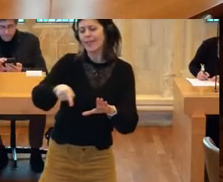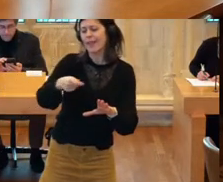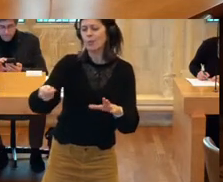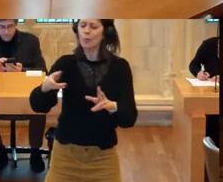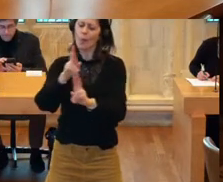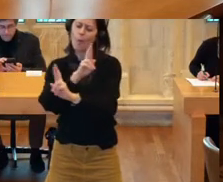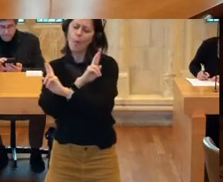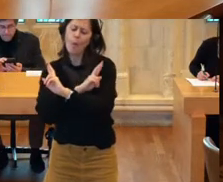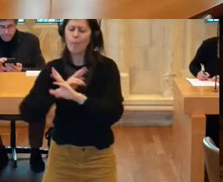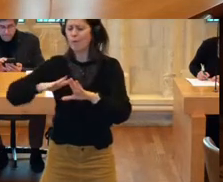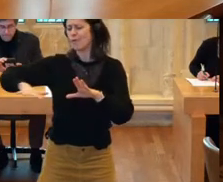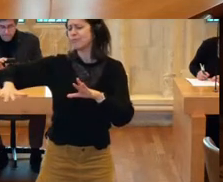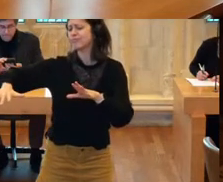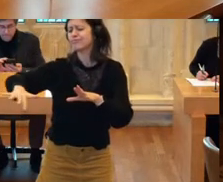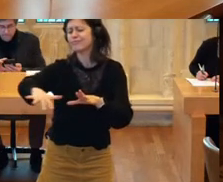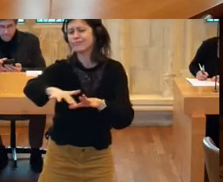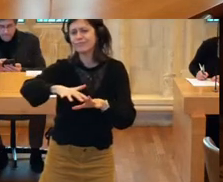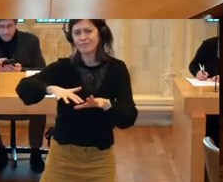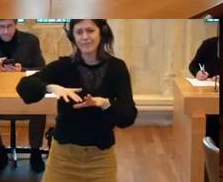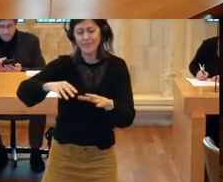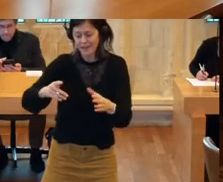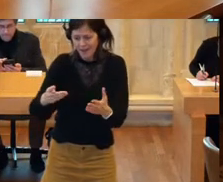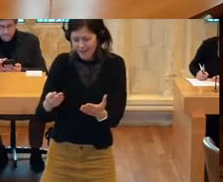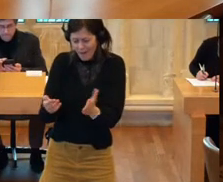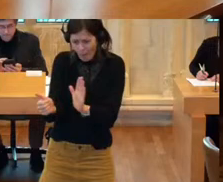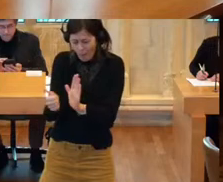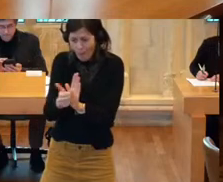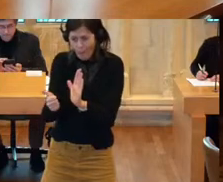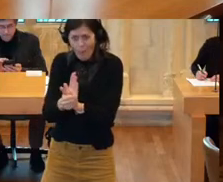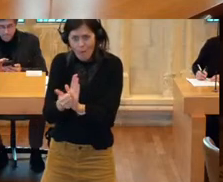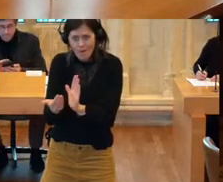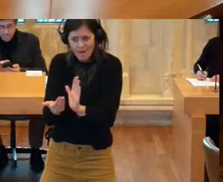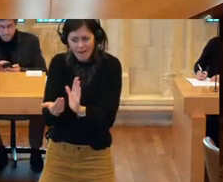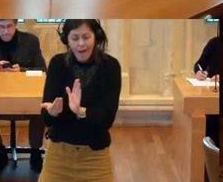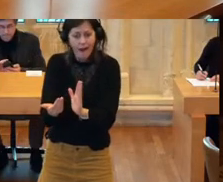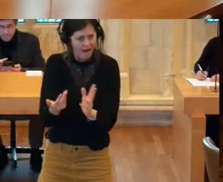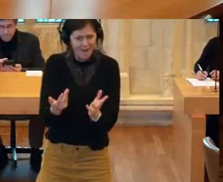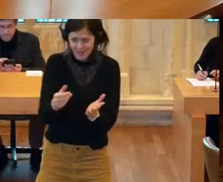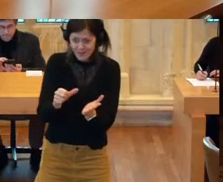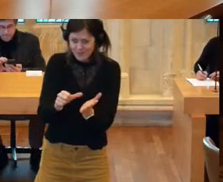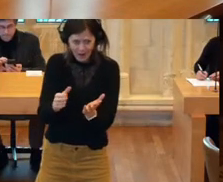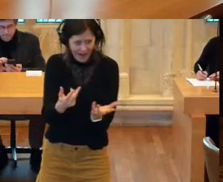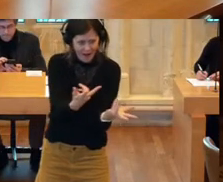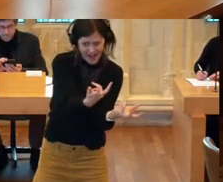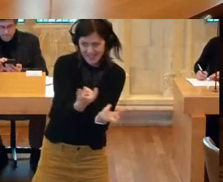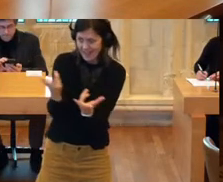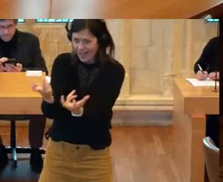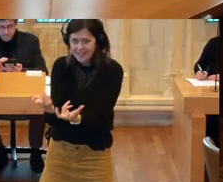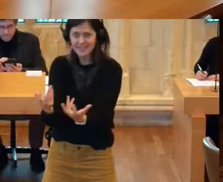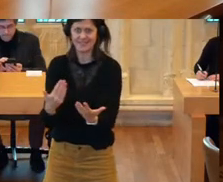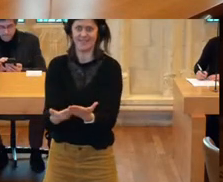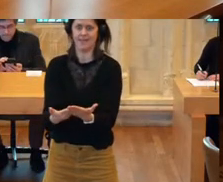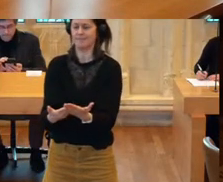repos qui pourrait participer en tant que tel à l'attractivité de notre centre-ville. Je vous remercie.